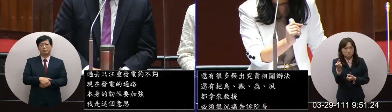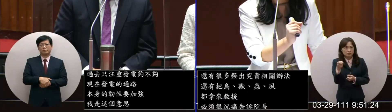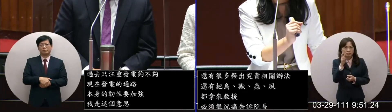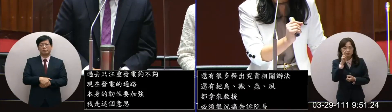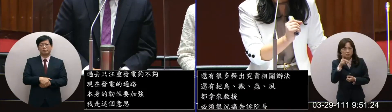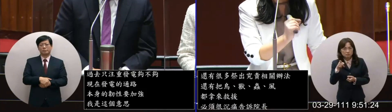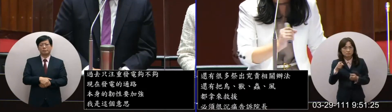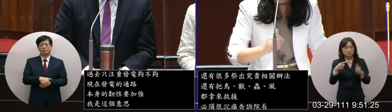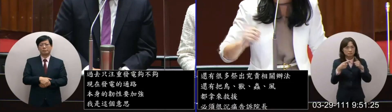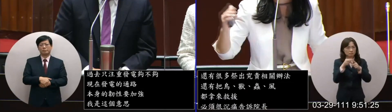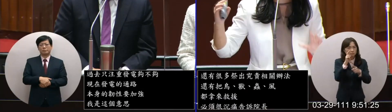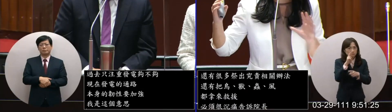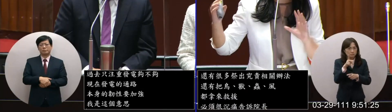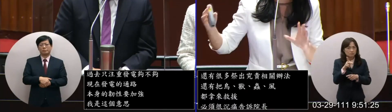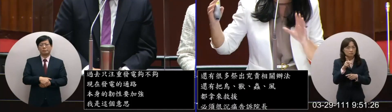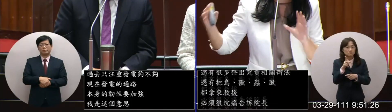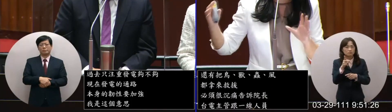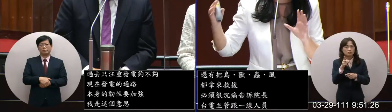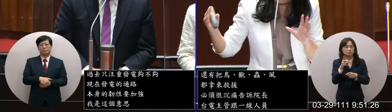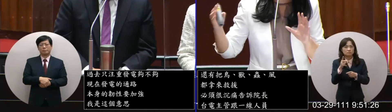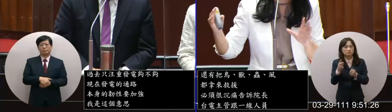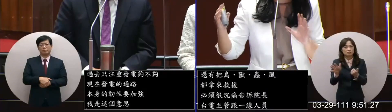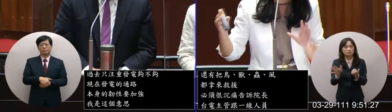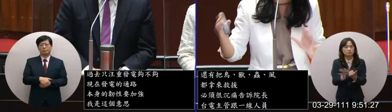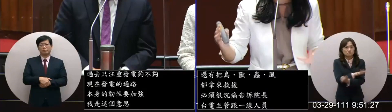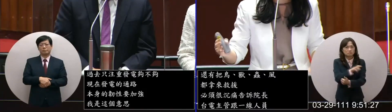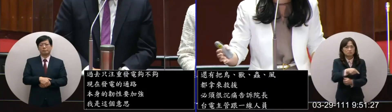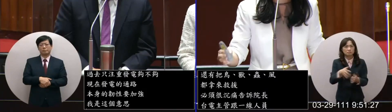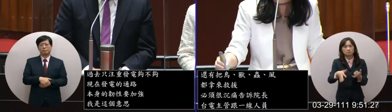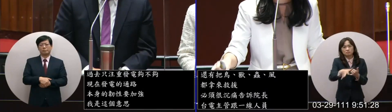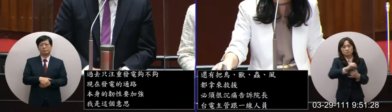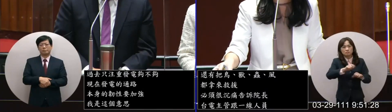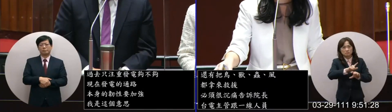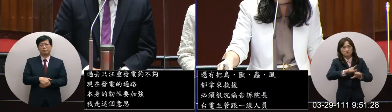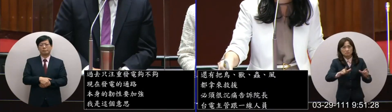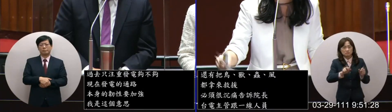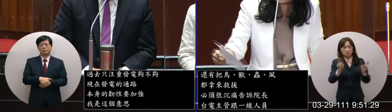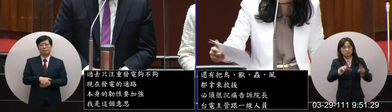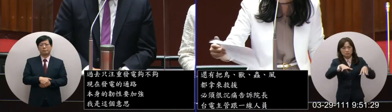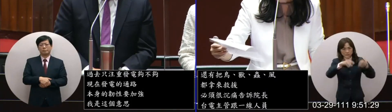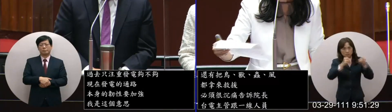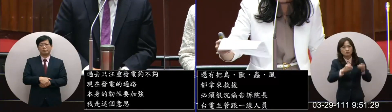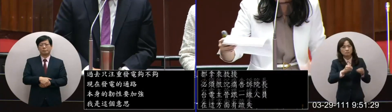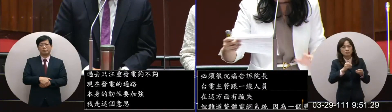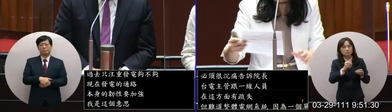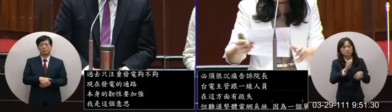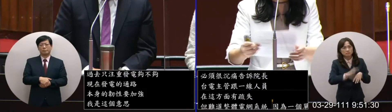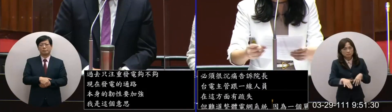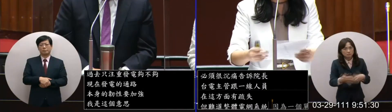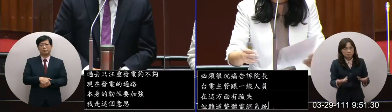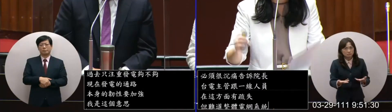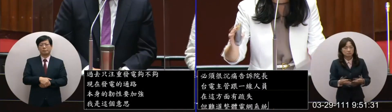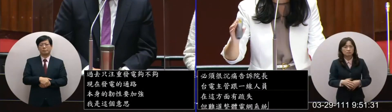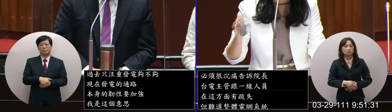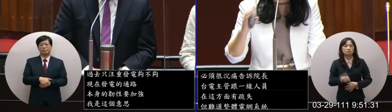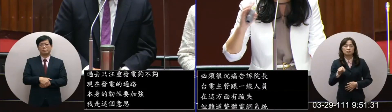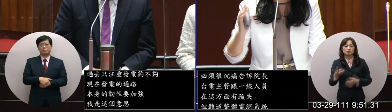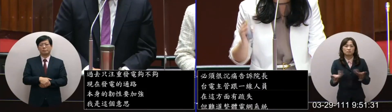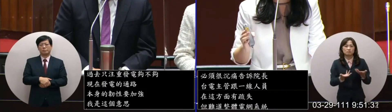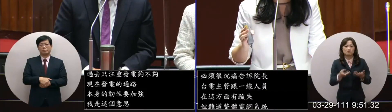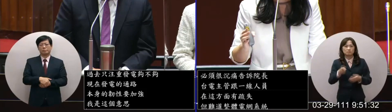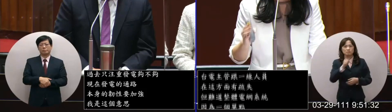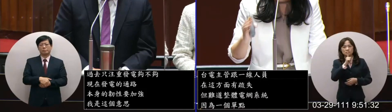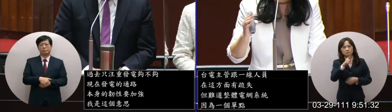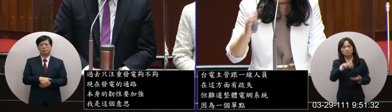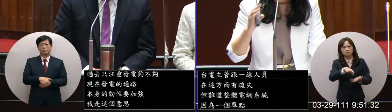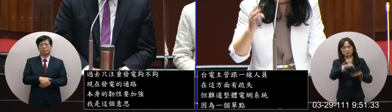有意或无意，他就可以把我们这么大一个电网的大规模停电给发生、给造成。所以我觉得这件事情，其实我觉得您用鲁